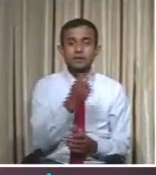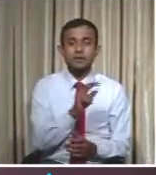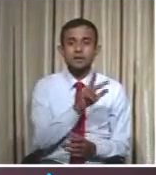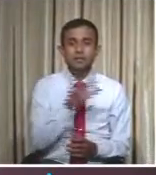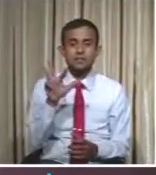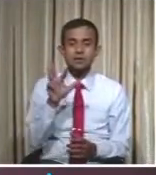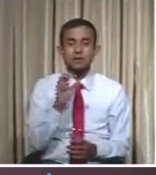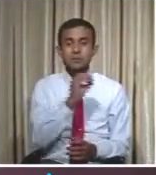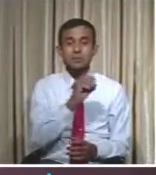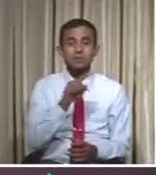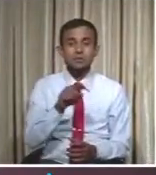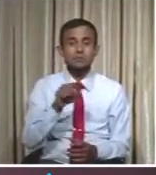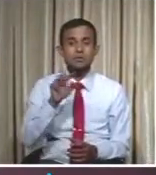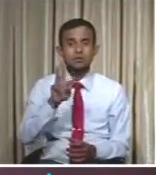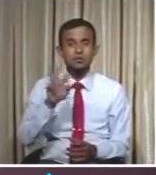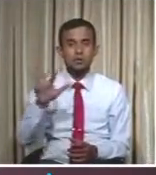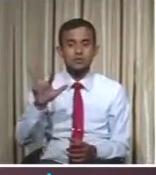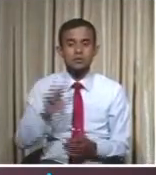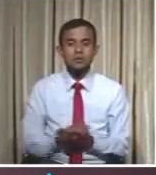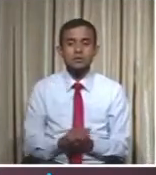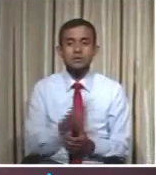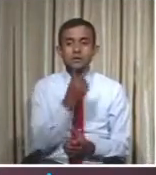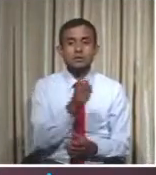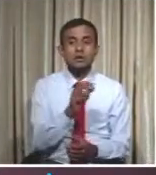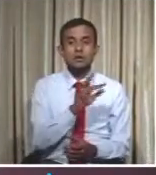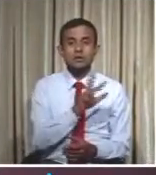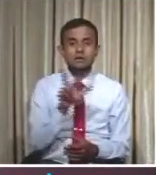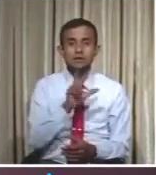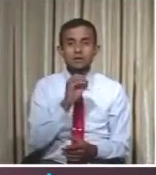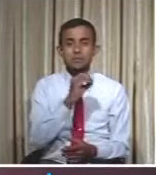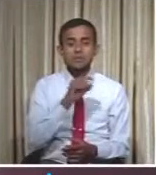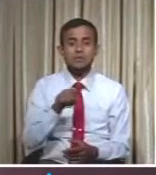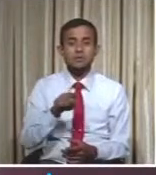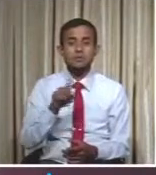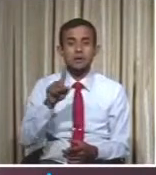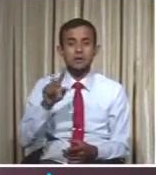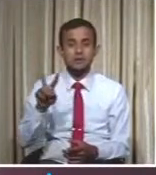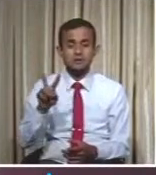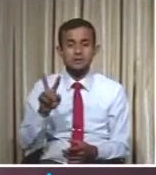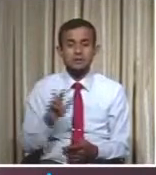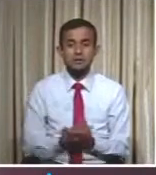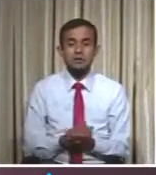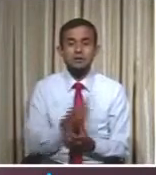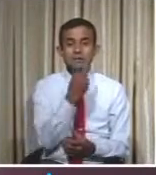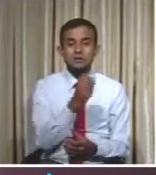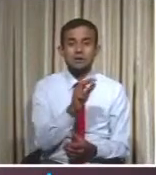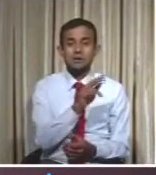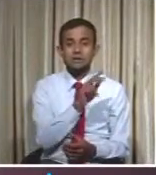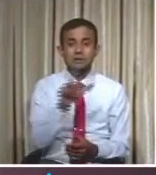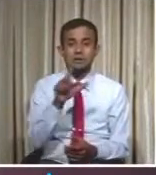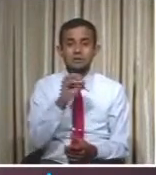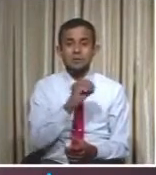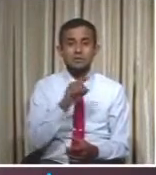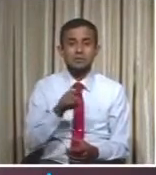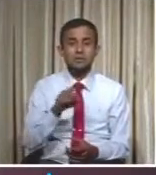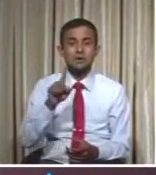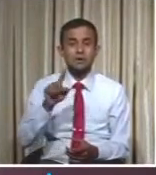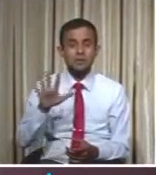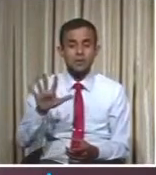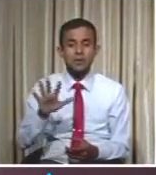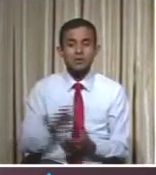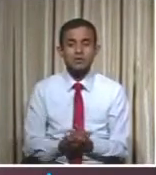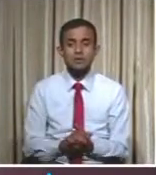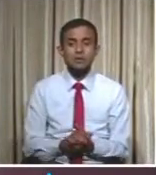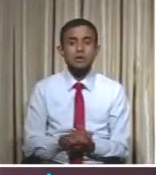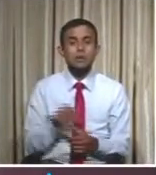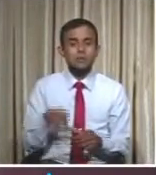2019 0.39%. 2018 0.12%. 2017 0.15%.